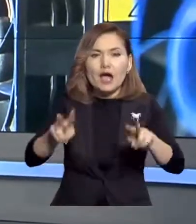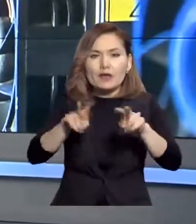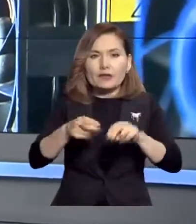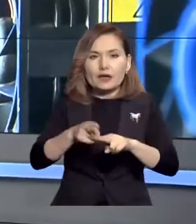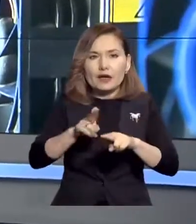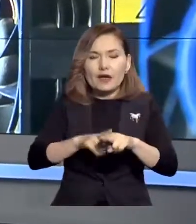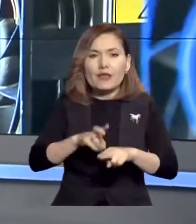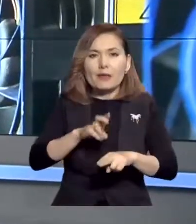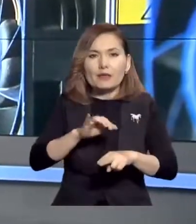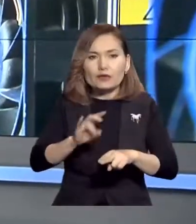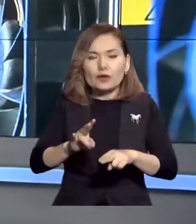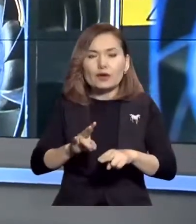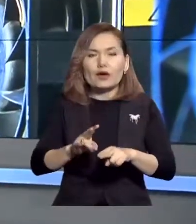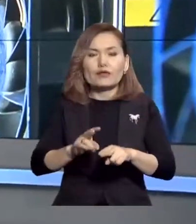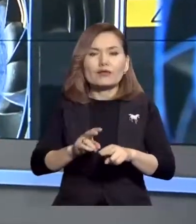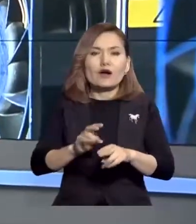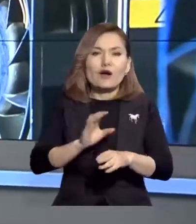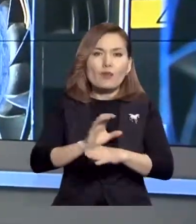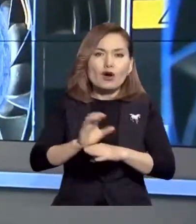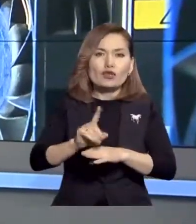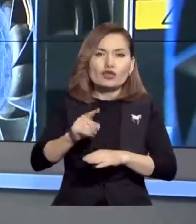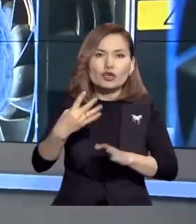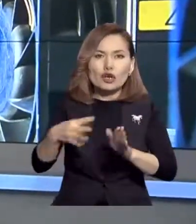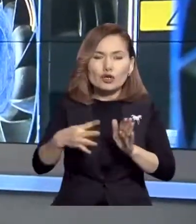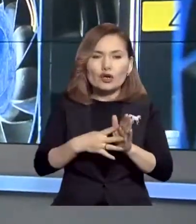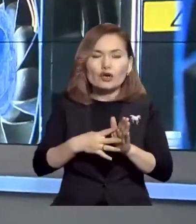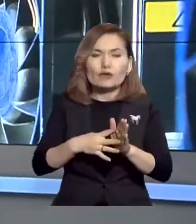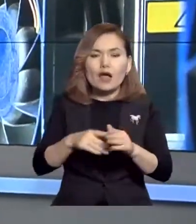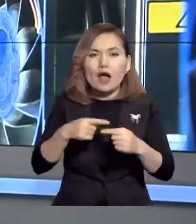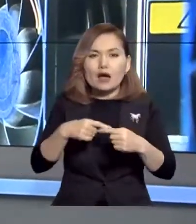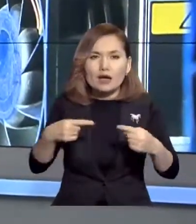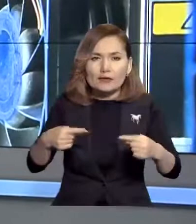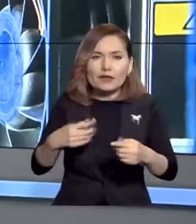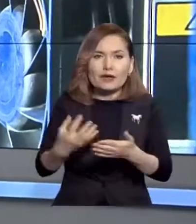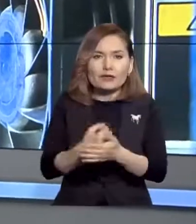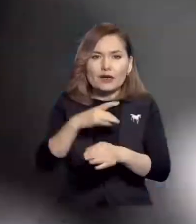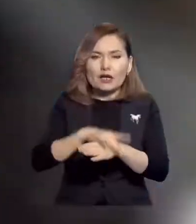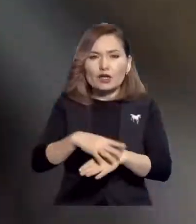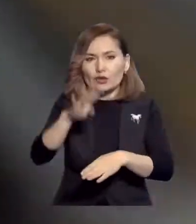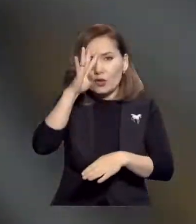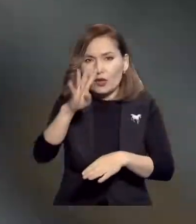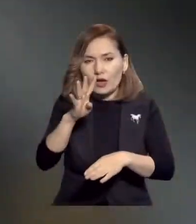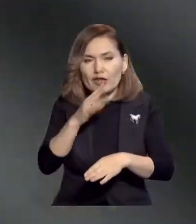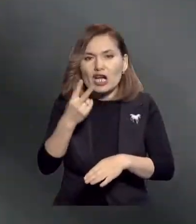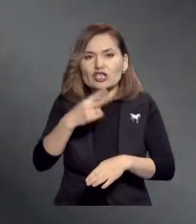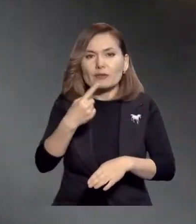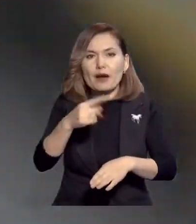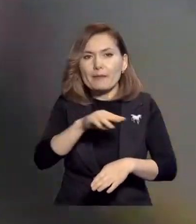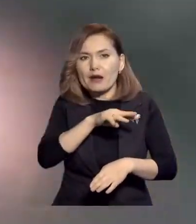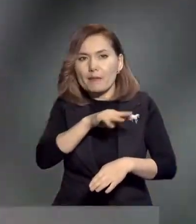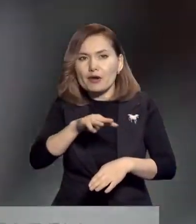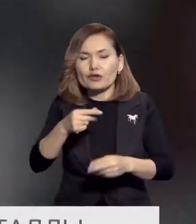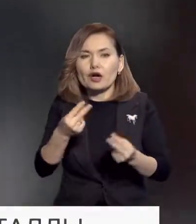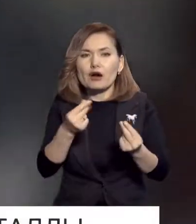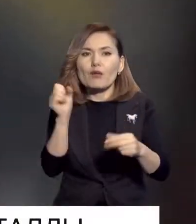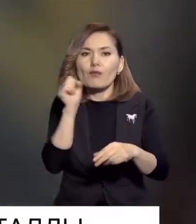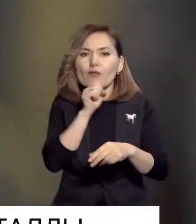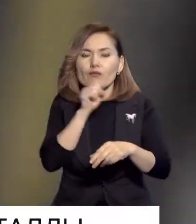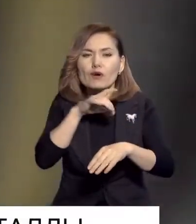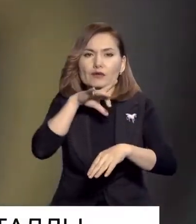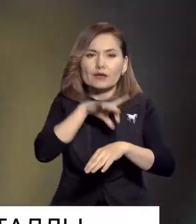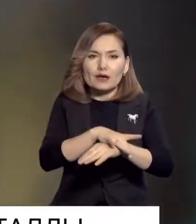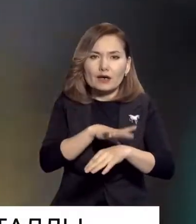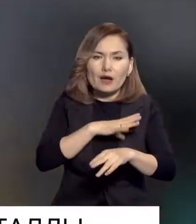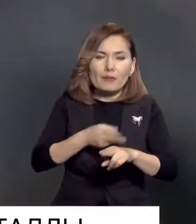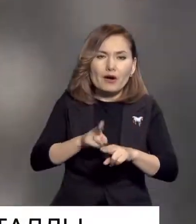барысында биткоин өндіретін 159 құрылғы табылды. Мұнда 4 ай ішінде 21 миллион теңгеден астам қаржы